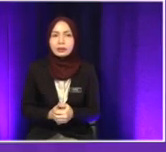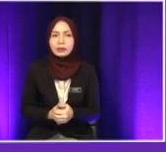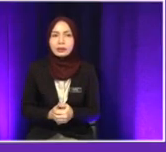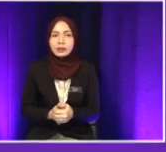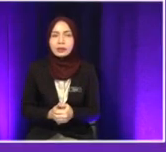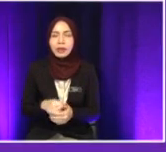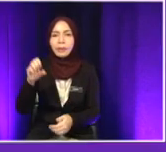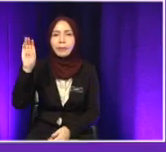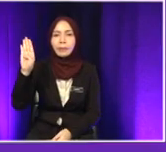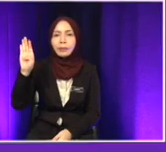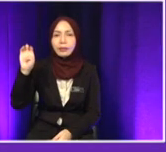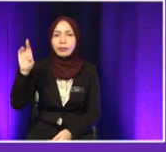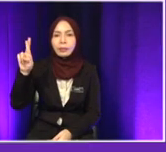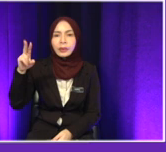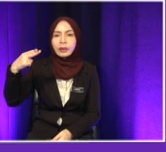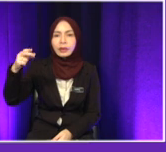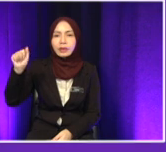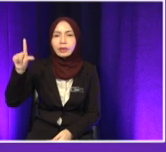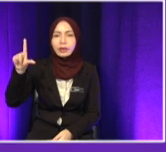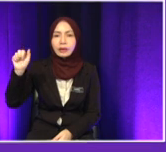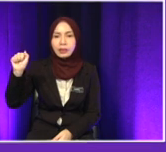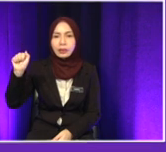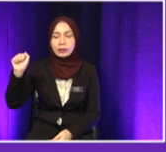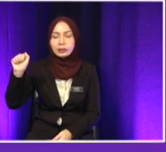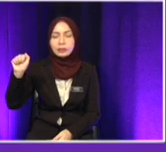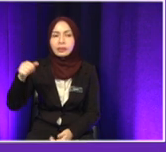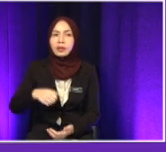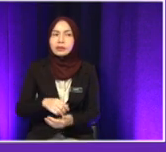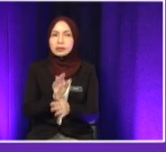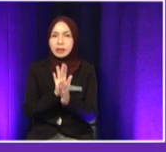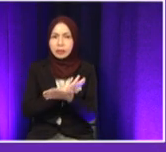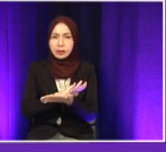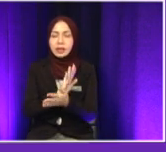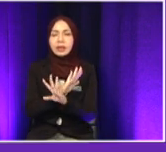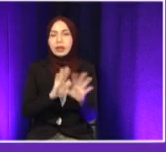Setia sembili hari ibadah wajib ketika berhibur